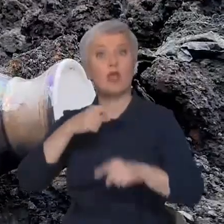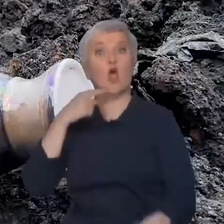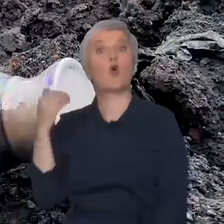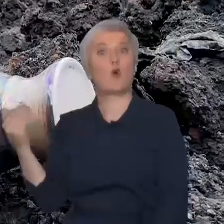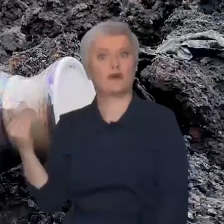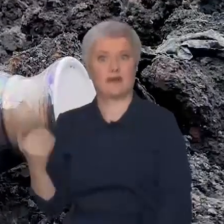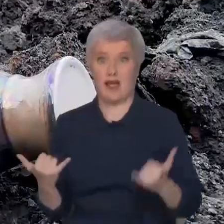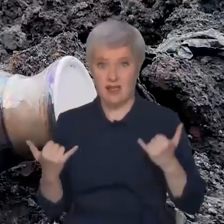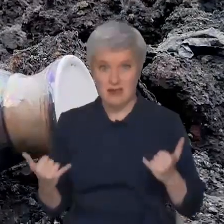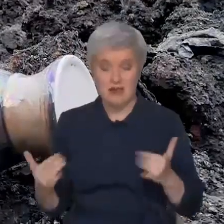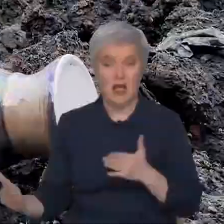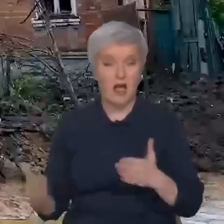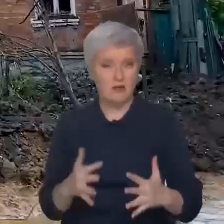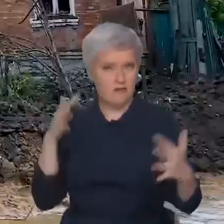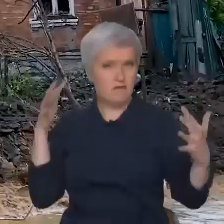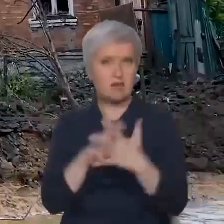говорить, готовий братися за автомат.